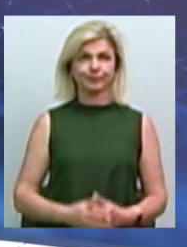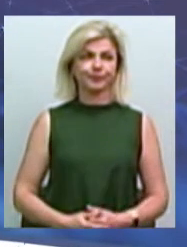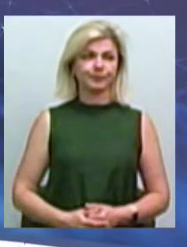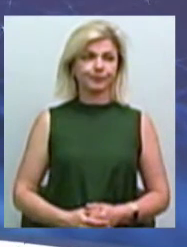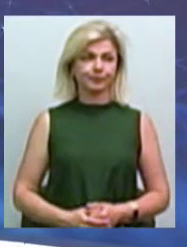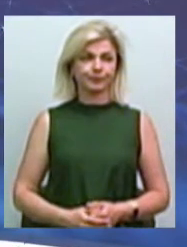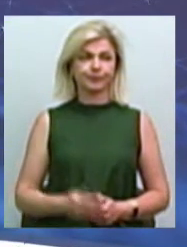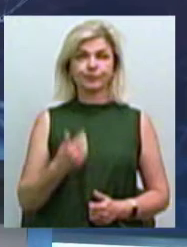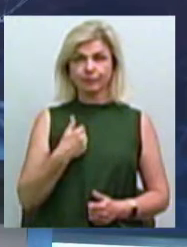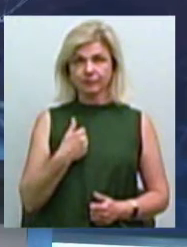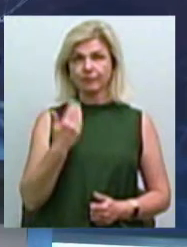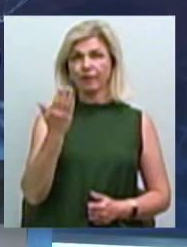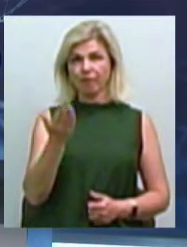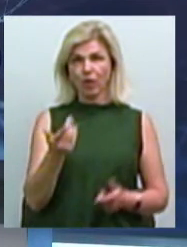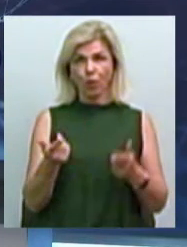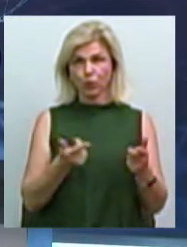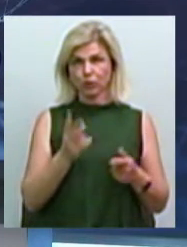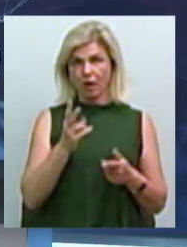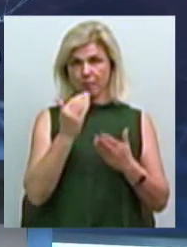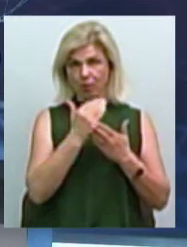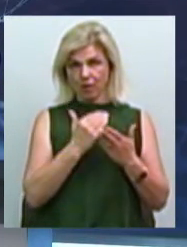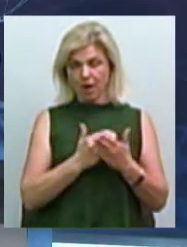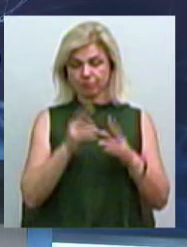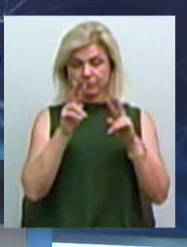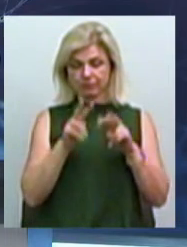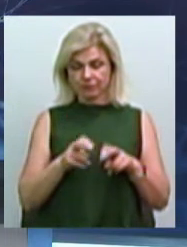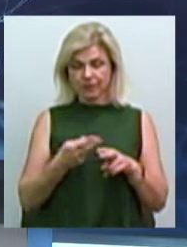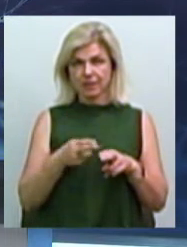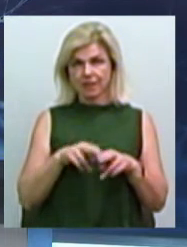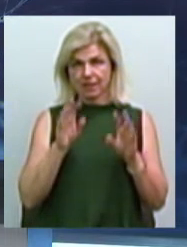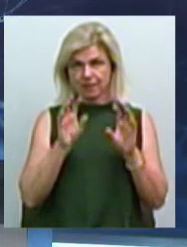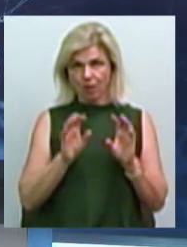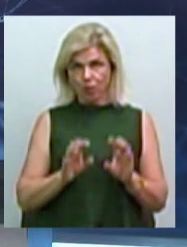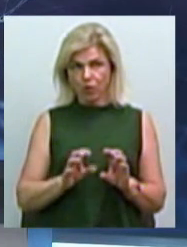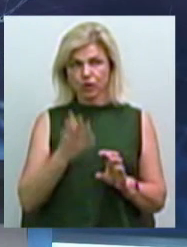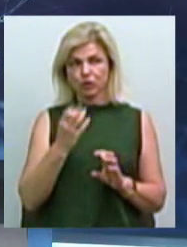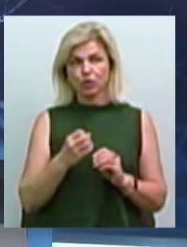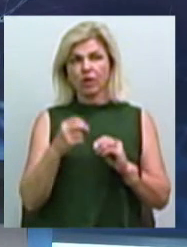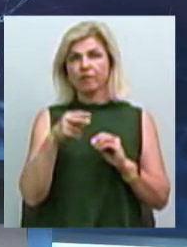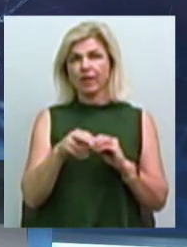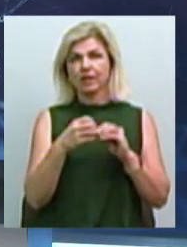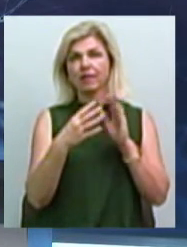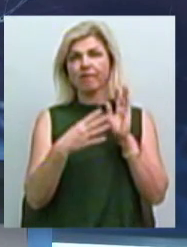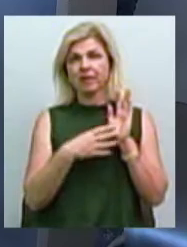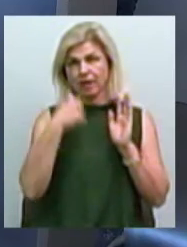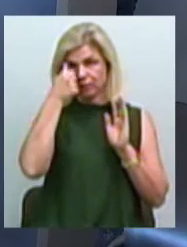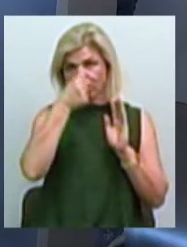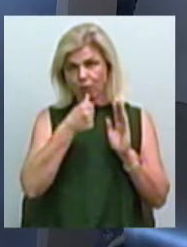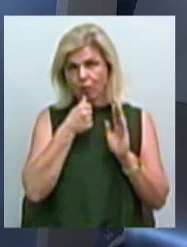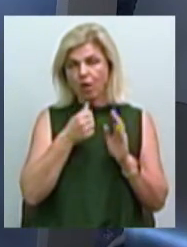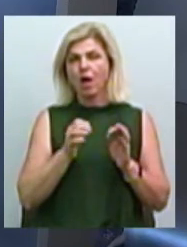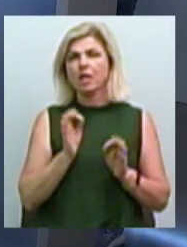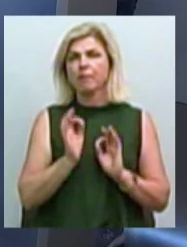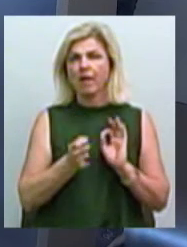І я, і ви, готуючись до програми, переглядали цей закон ще від 1999 року. Справедливості